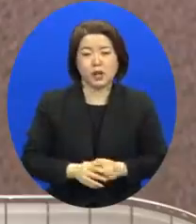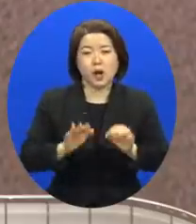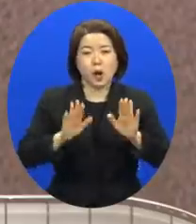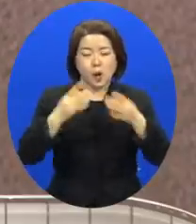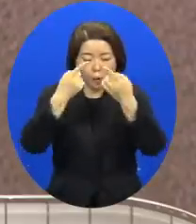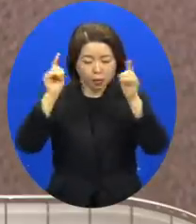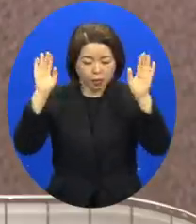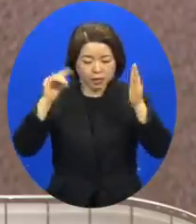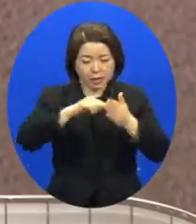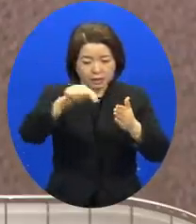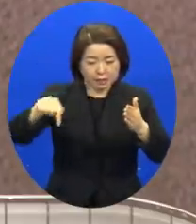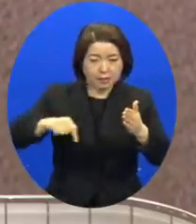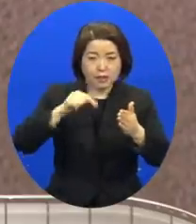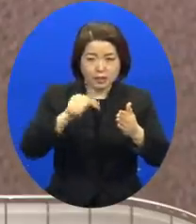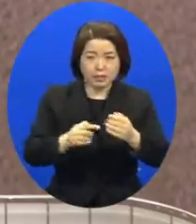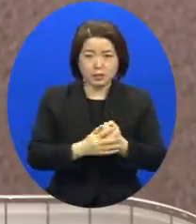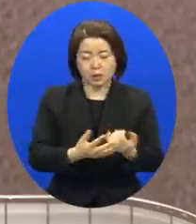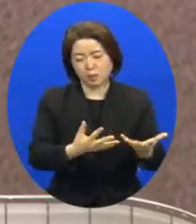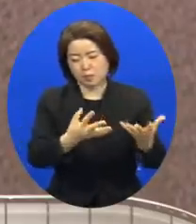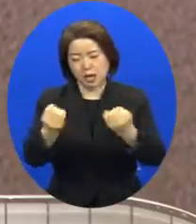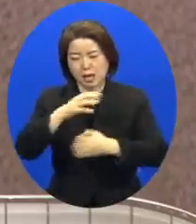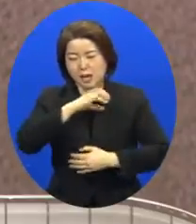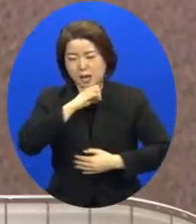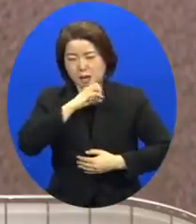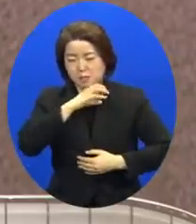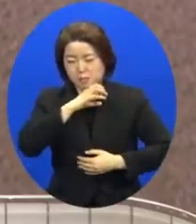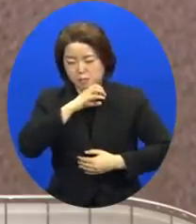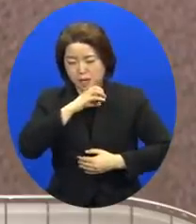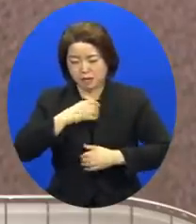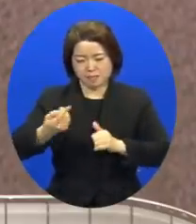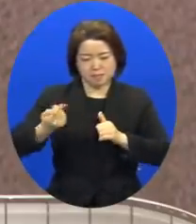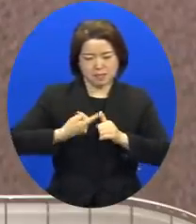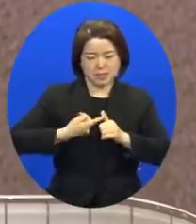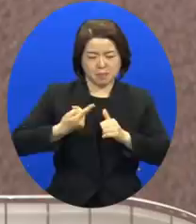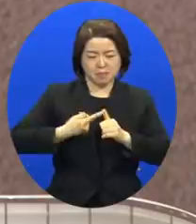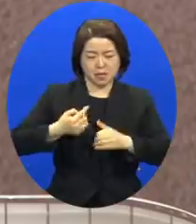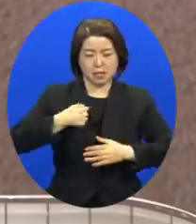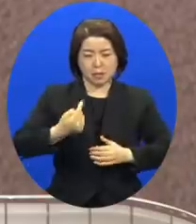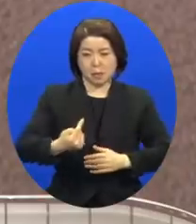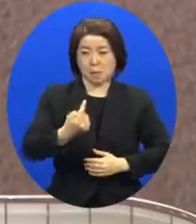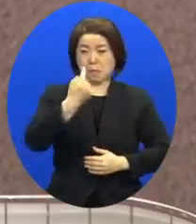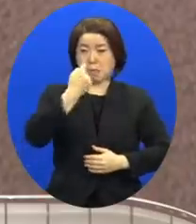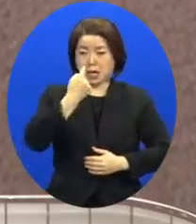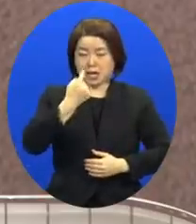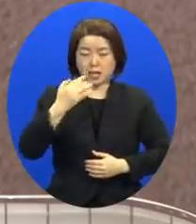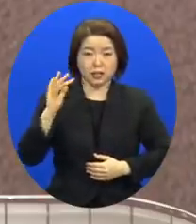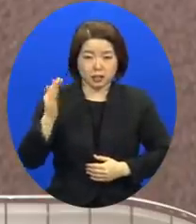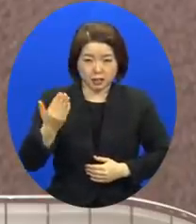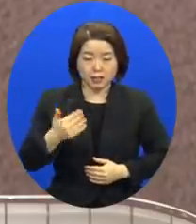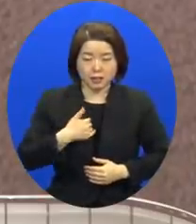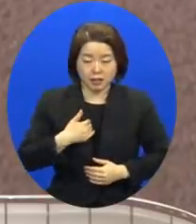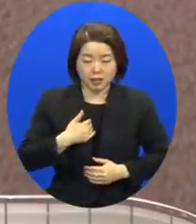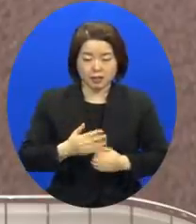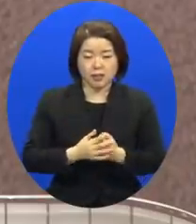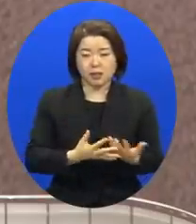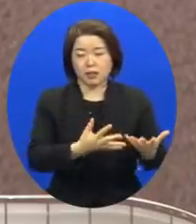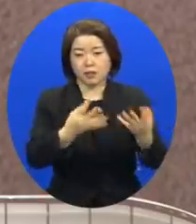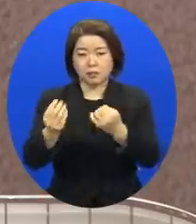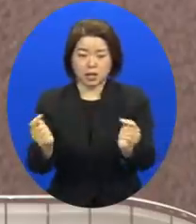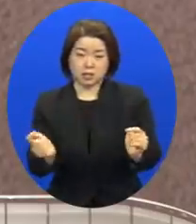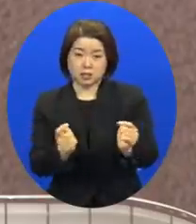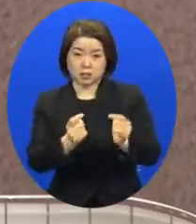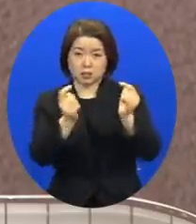대학 내에서 많은 불편과 경멸에 표적이 되어버린 나는 많은 논쟁으로 인해